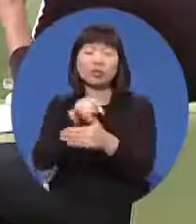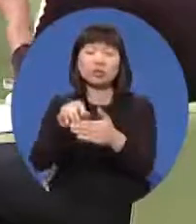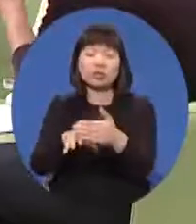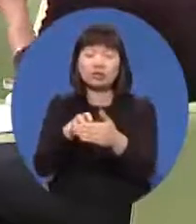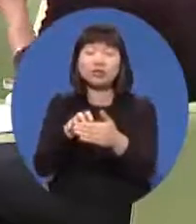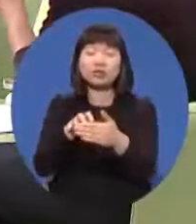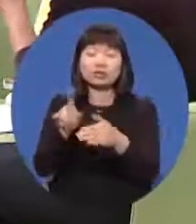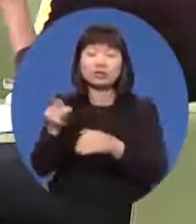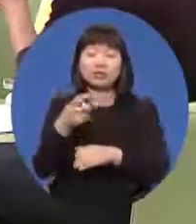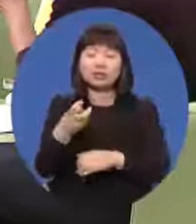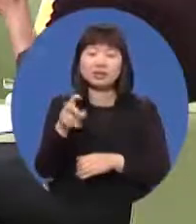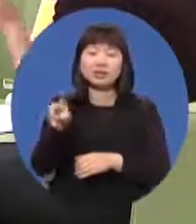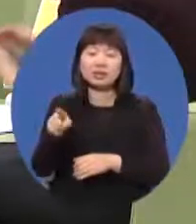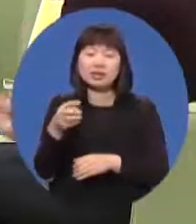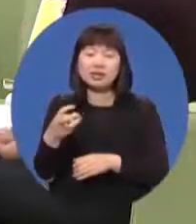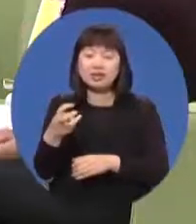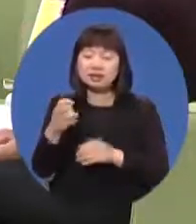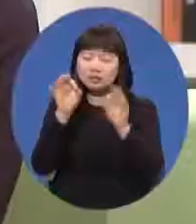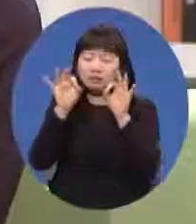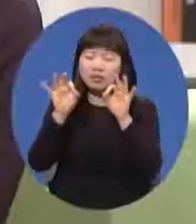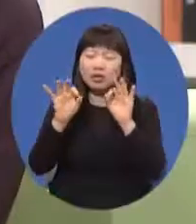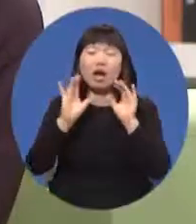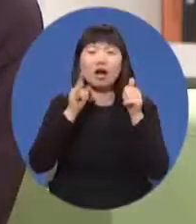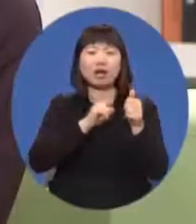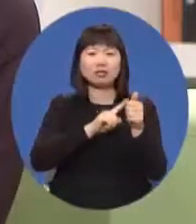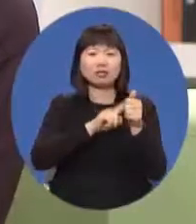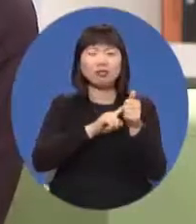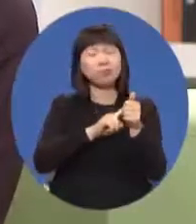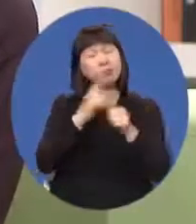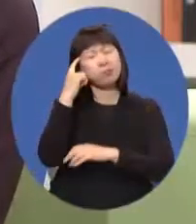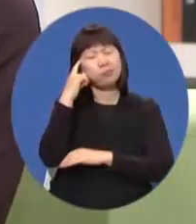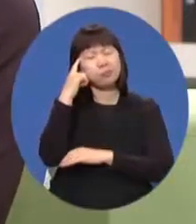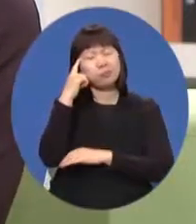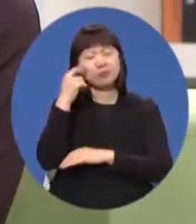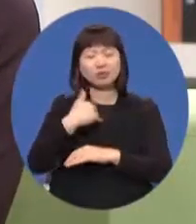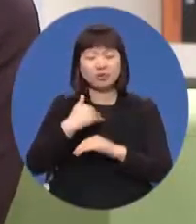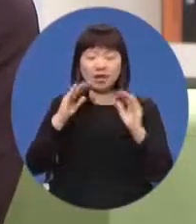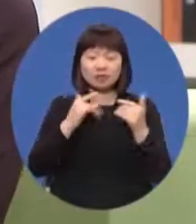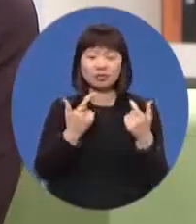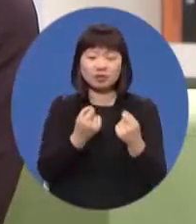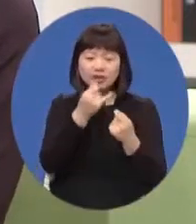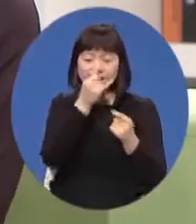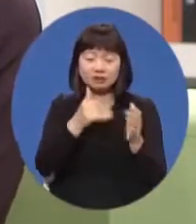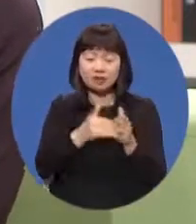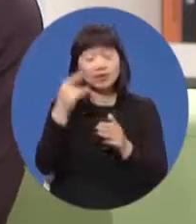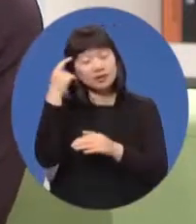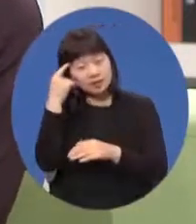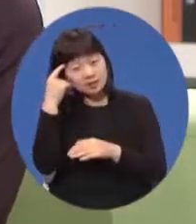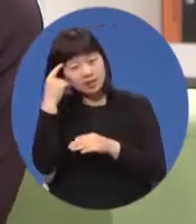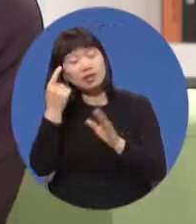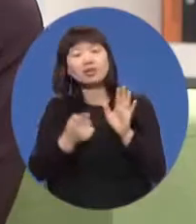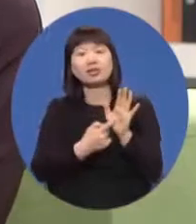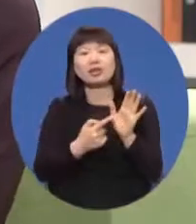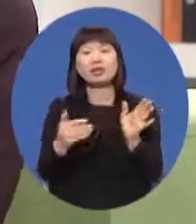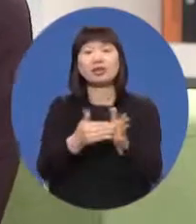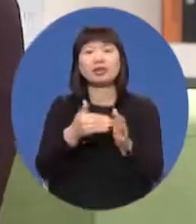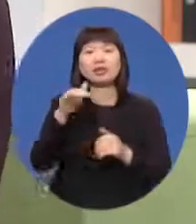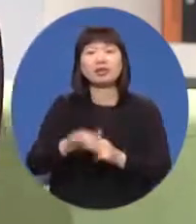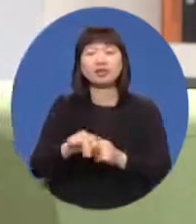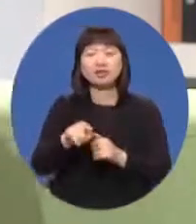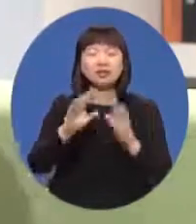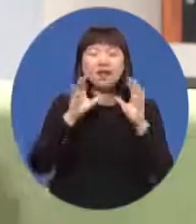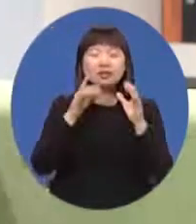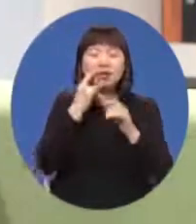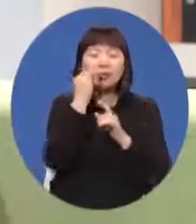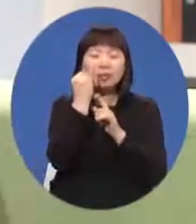예, 120, 130 이런 네. 아이들은 아이들은 우리 아이들도 이랬는데 이런 생각이 드는 아이들이었는데 그